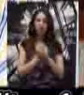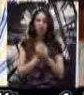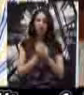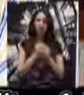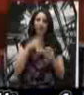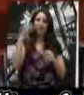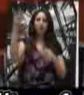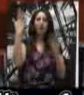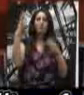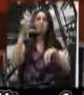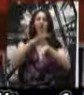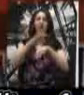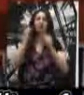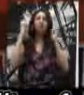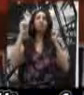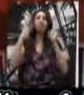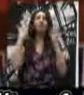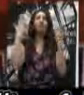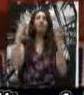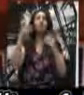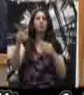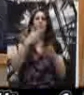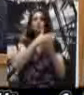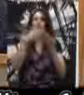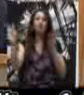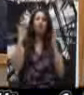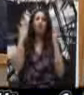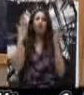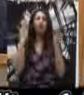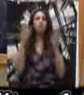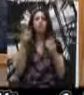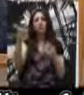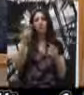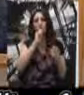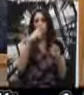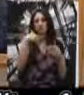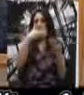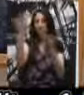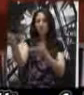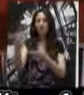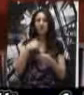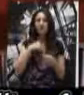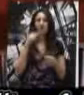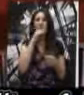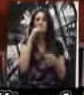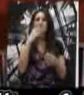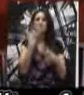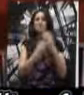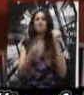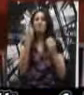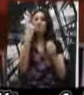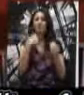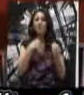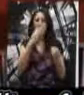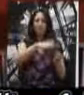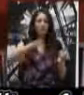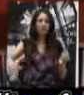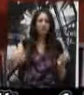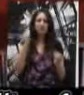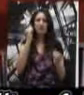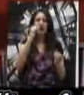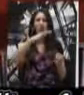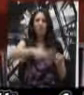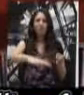جهنم ويكفكوا شر المرض ويكفكوا كل حاجه وحشه. بس انا عامله عشان خاطر بنتين معاهم ثلاث اربع